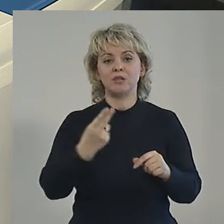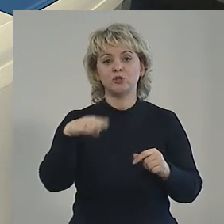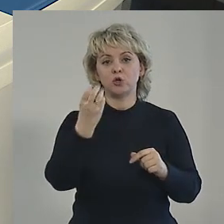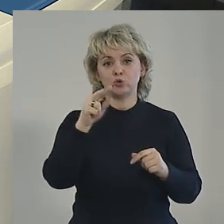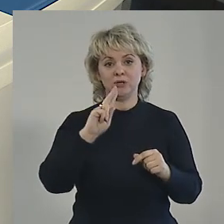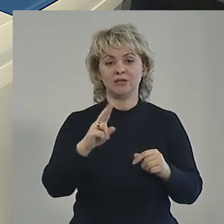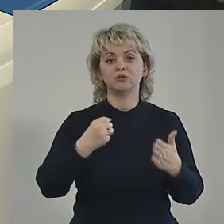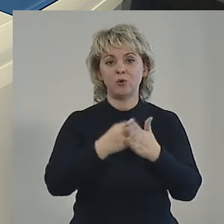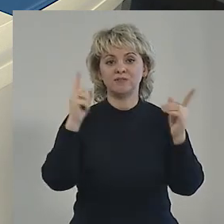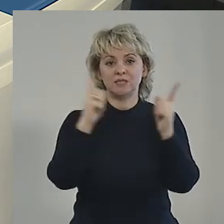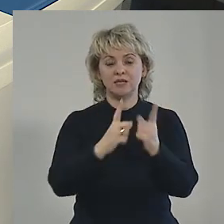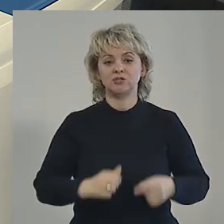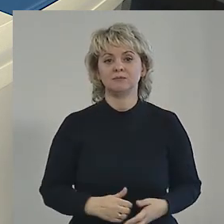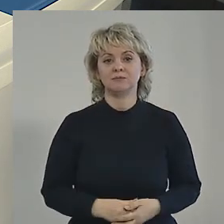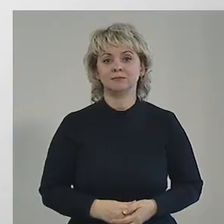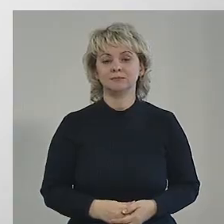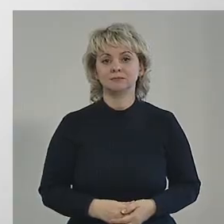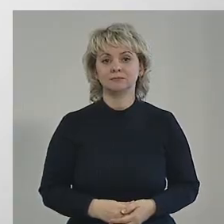студии была Дарья Шулик. До встречи.